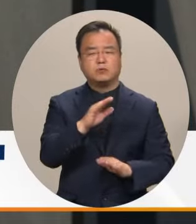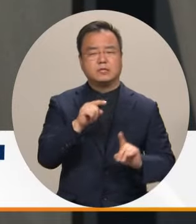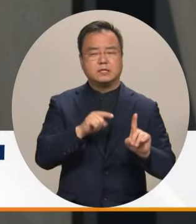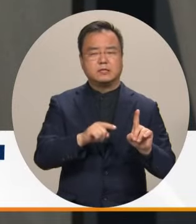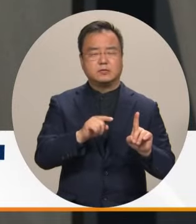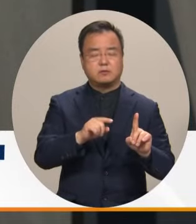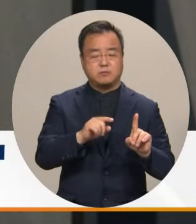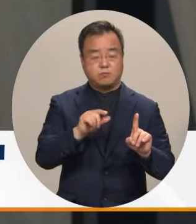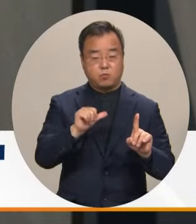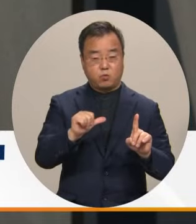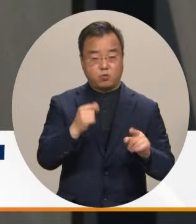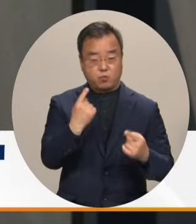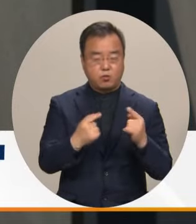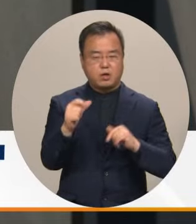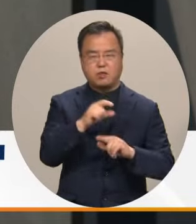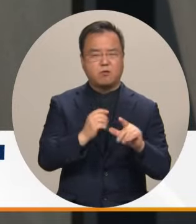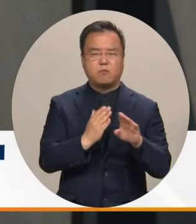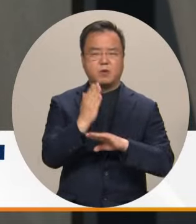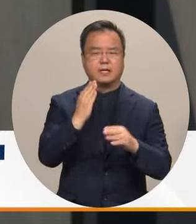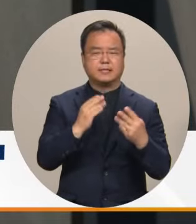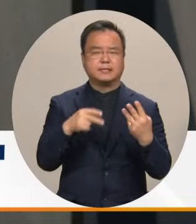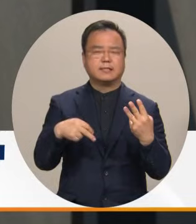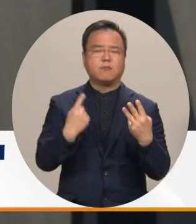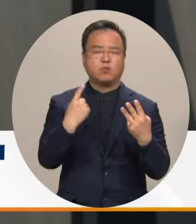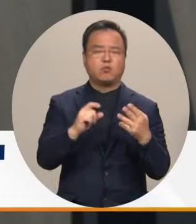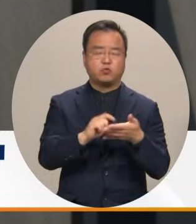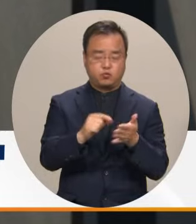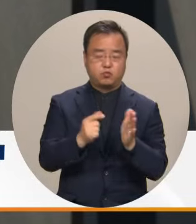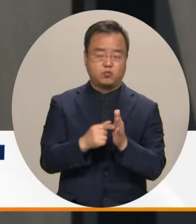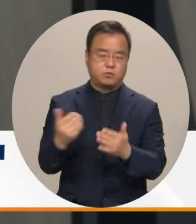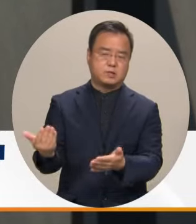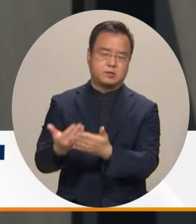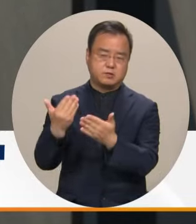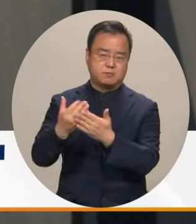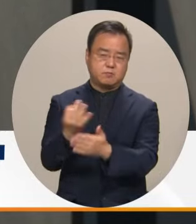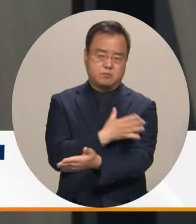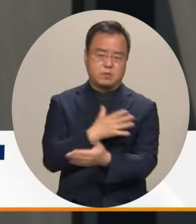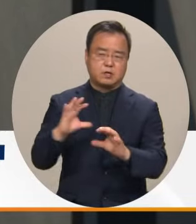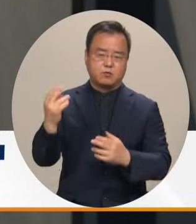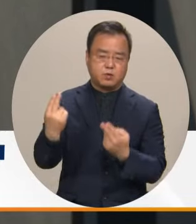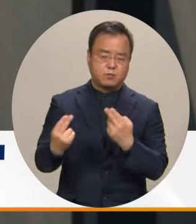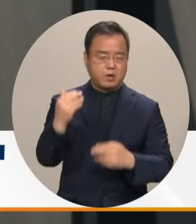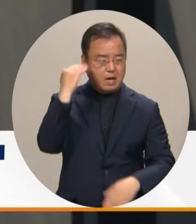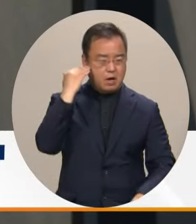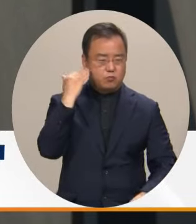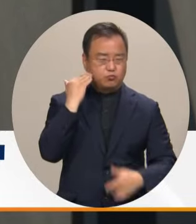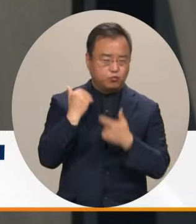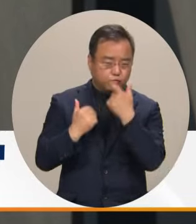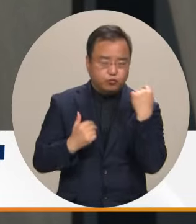도까지상승할수있다고합니다.또한 다른주요선진국과비교해도상당히낮은수준입니다 .